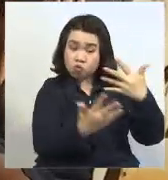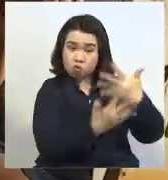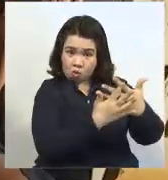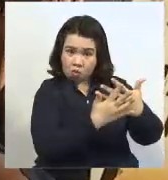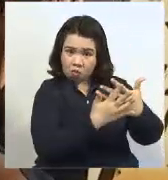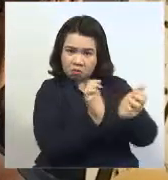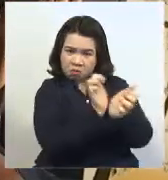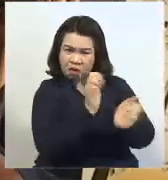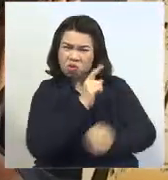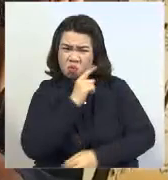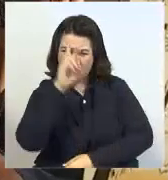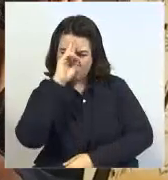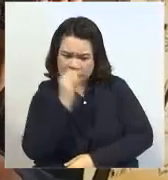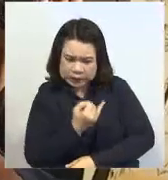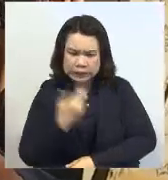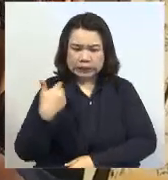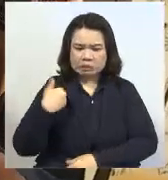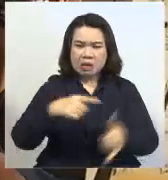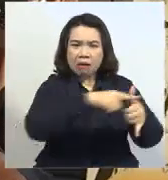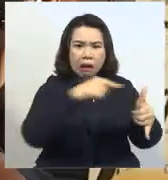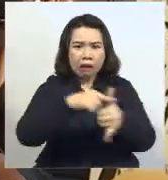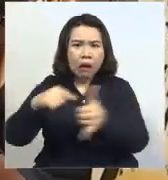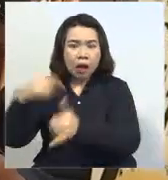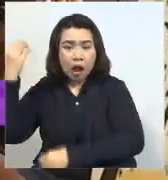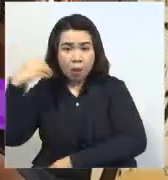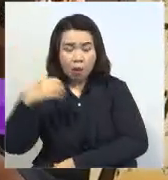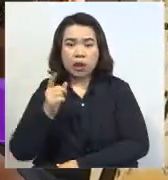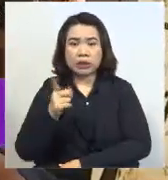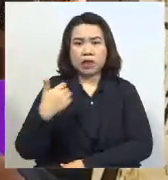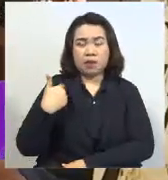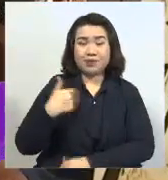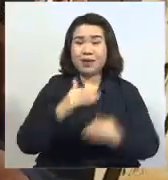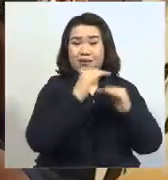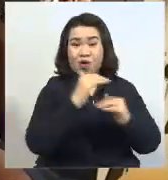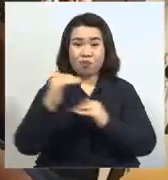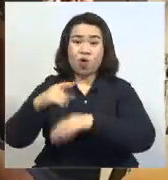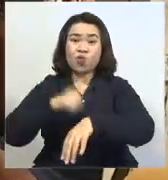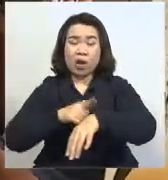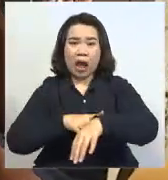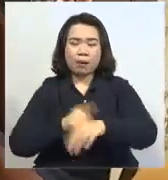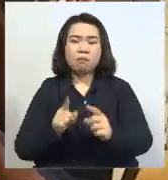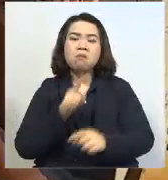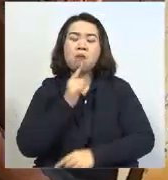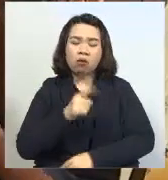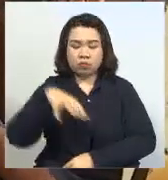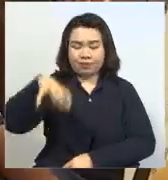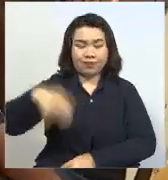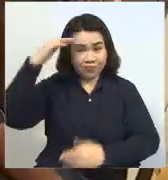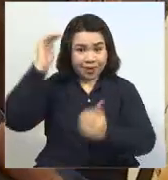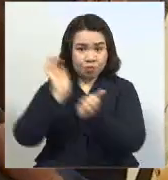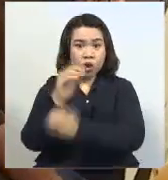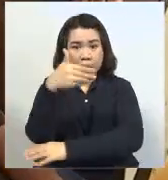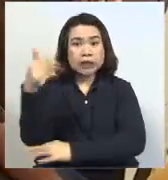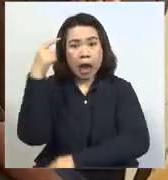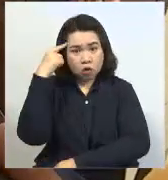ข่ายโรคจิตหรือว่าเป็นฆาตกรต่อเนื่องที่ตามปกติเนี่ยเขาจะมีกำหนดให้ต้องรายงานให้สำนักงานตำรวจแห่งชา